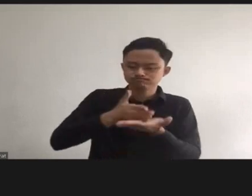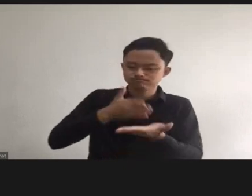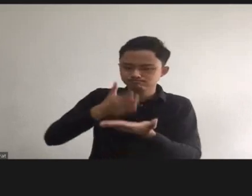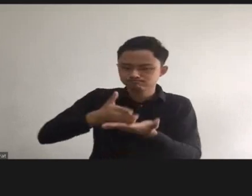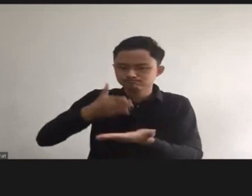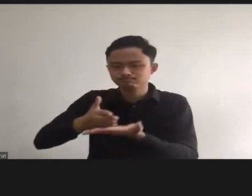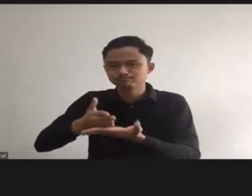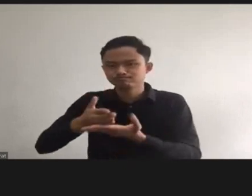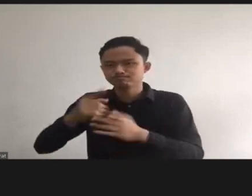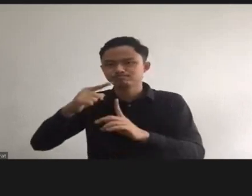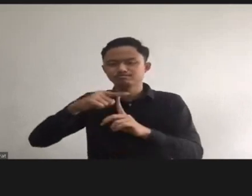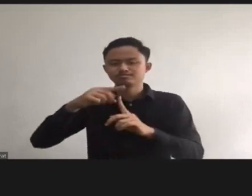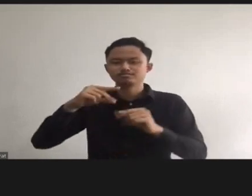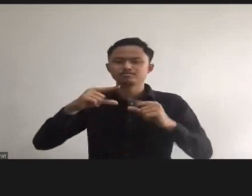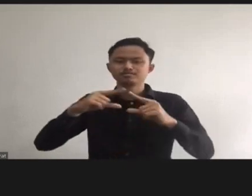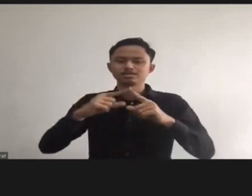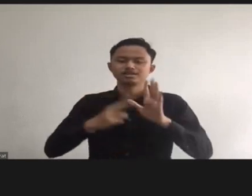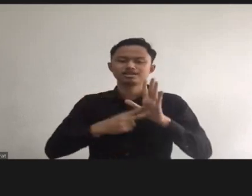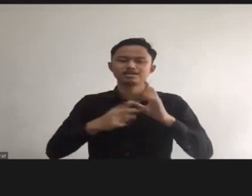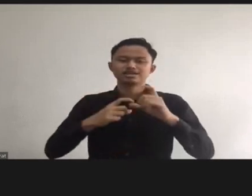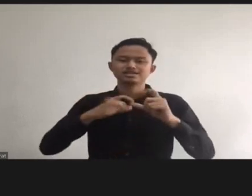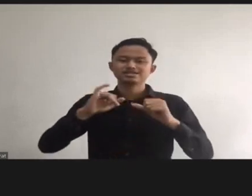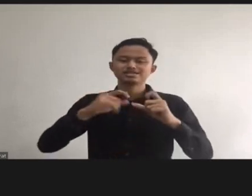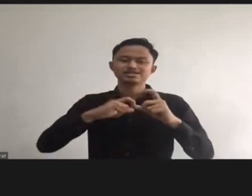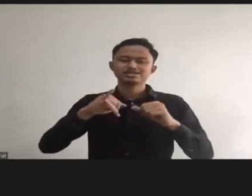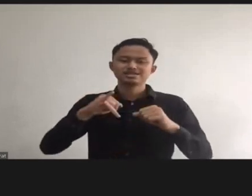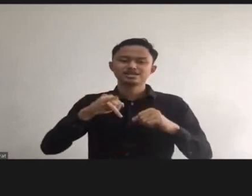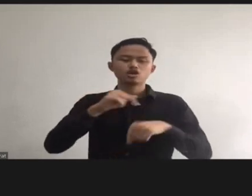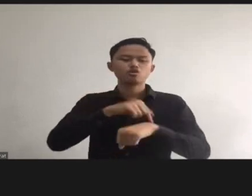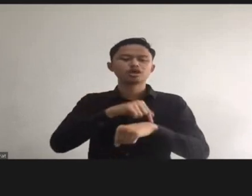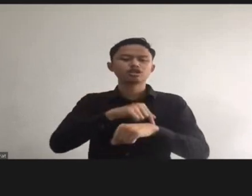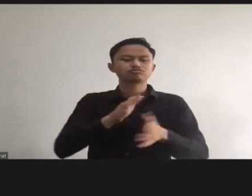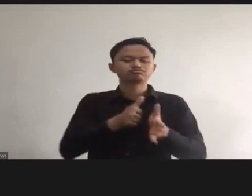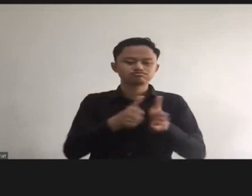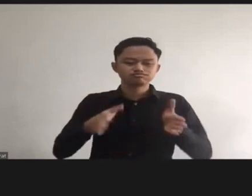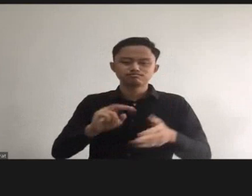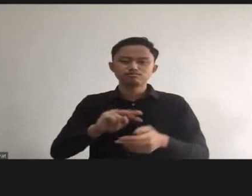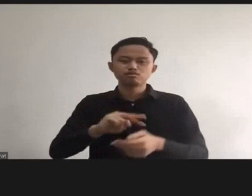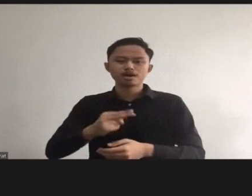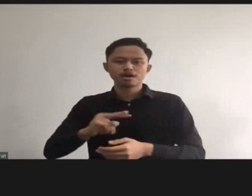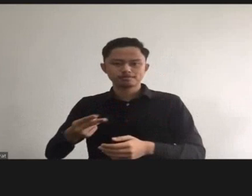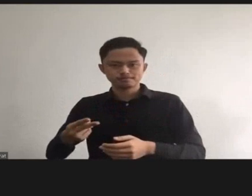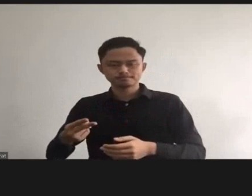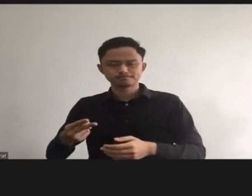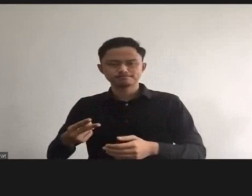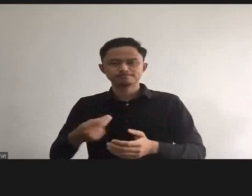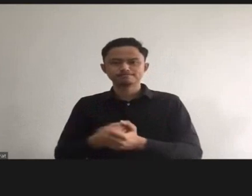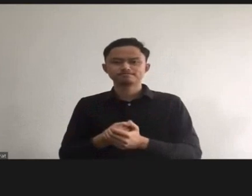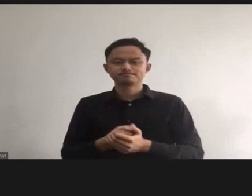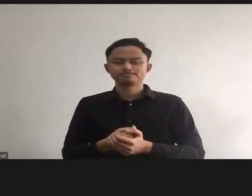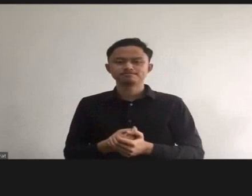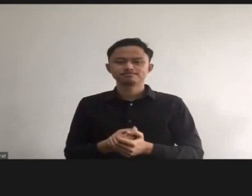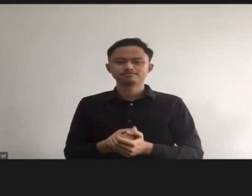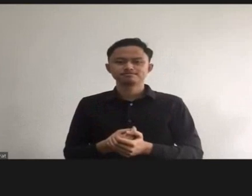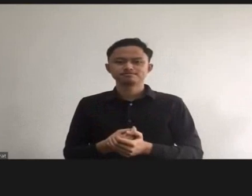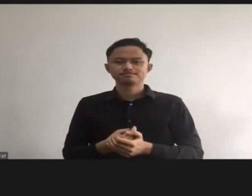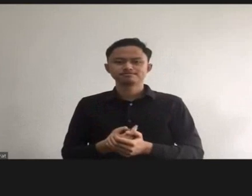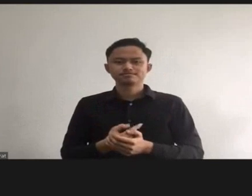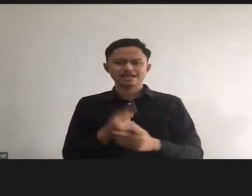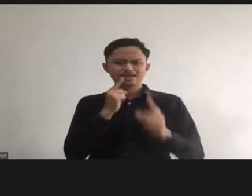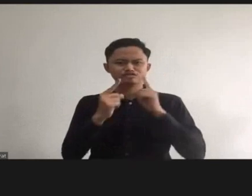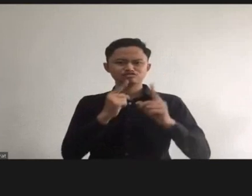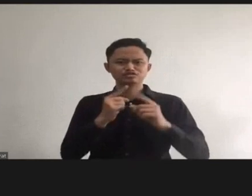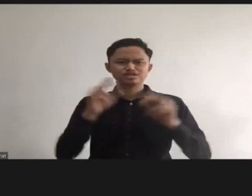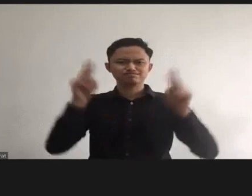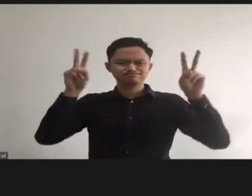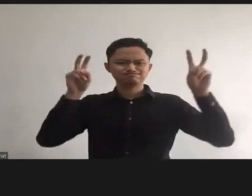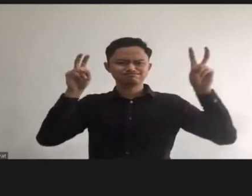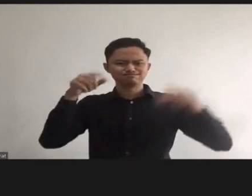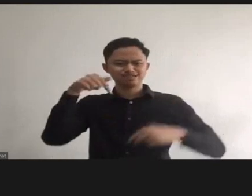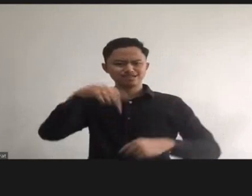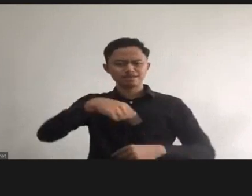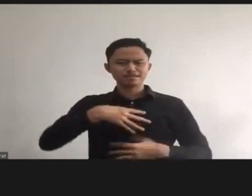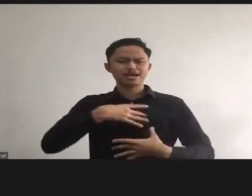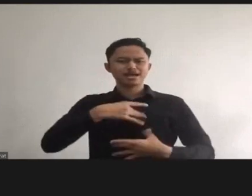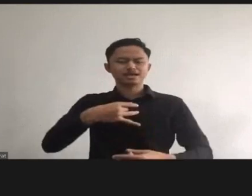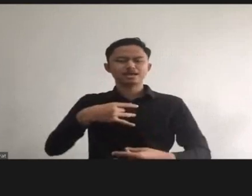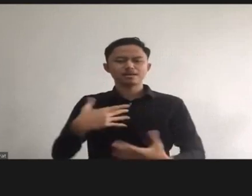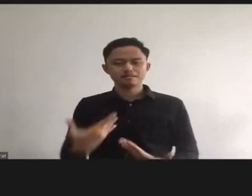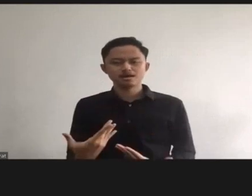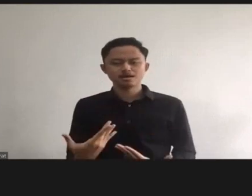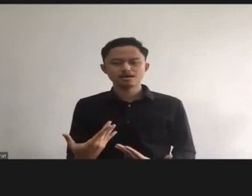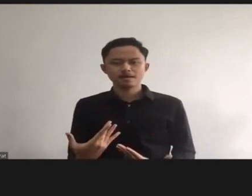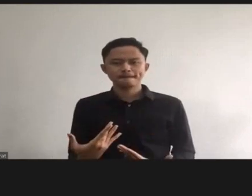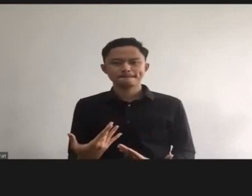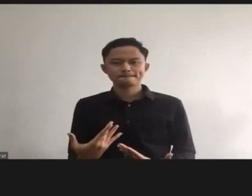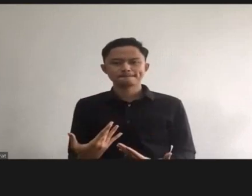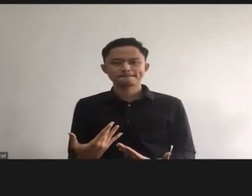Juni. Yang menarik pada kajian diskusi tematik kita kali ini adalah